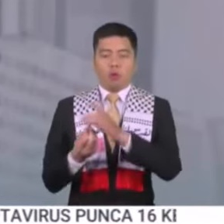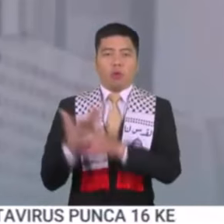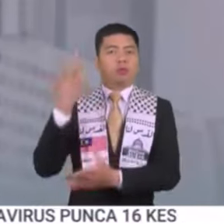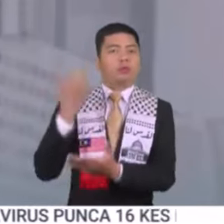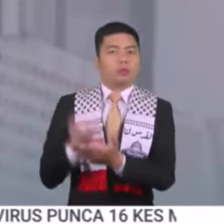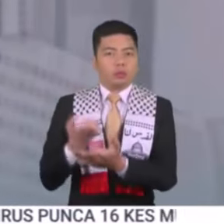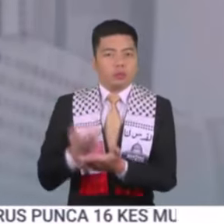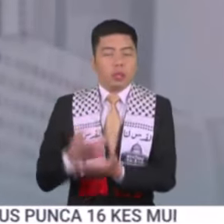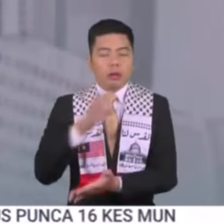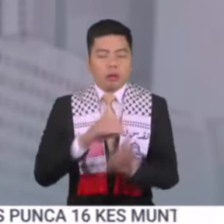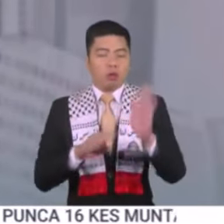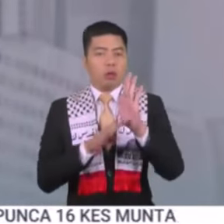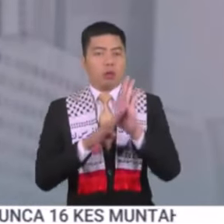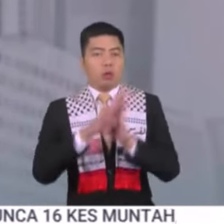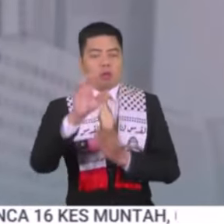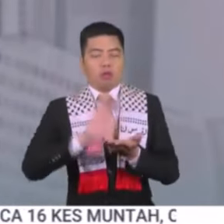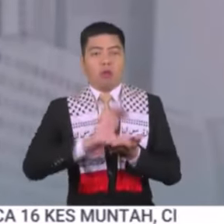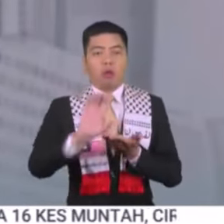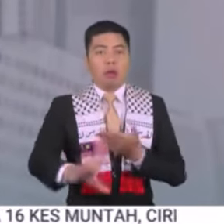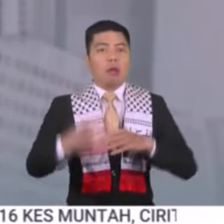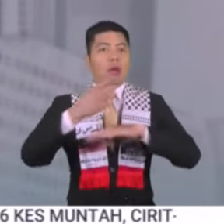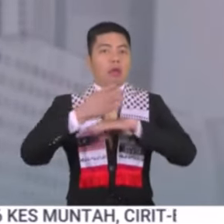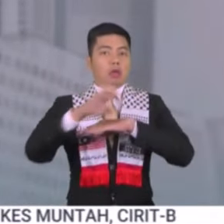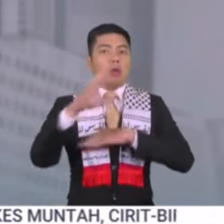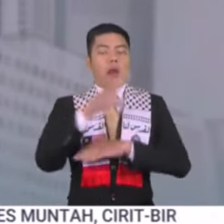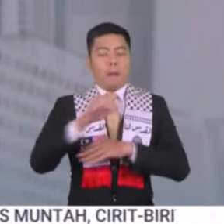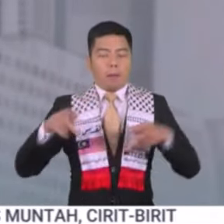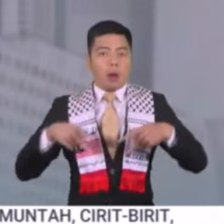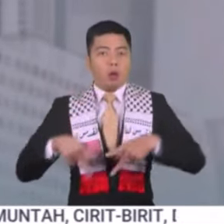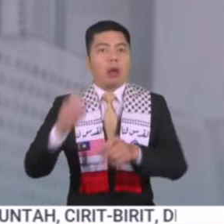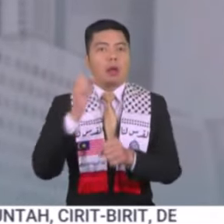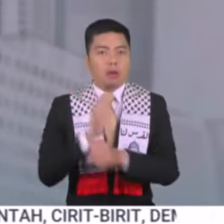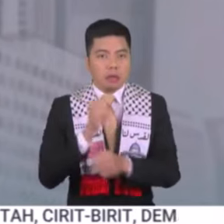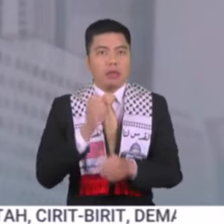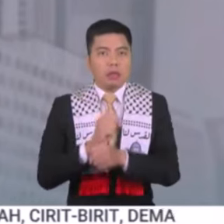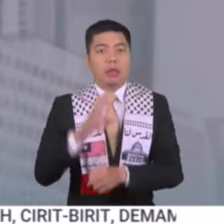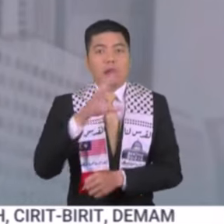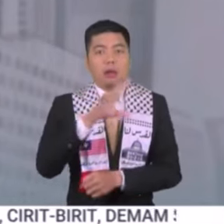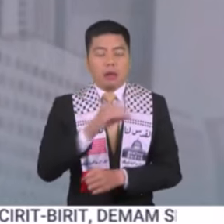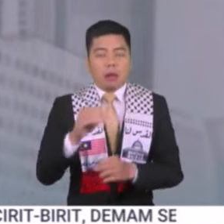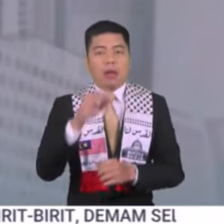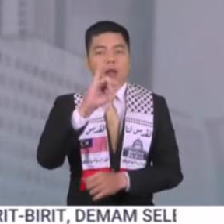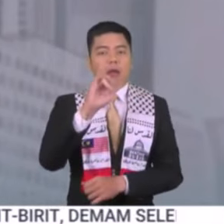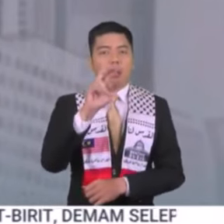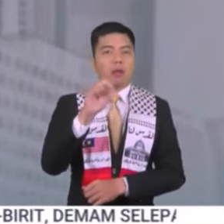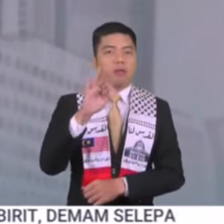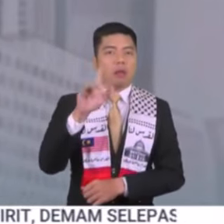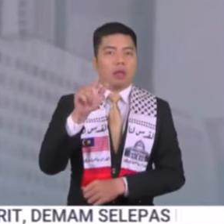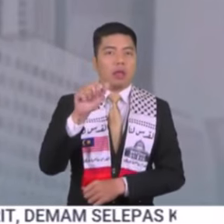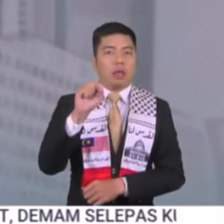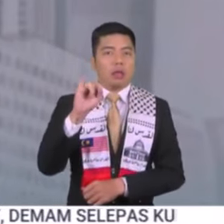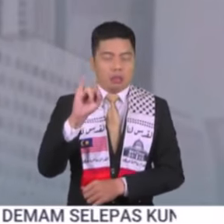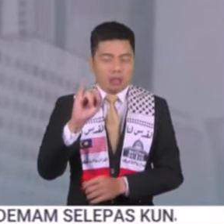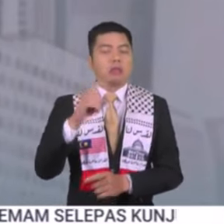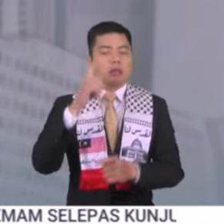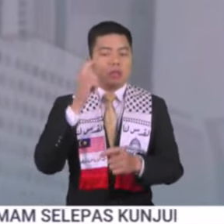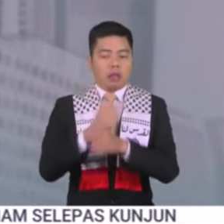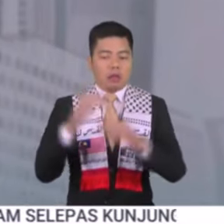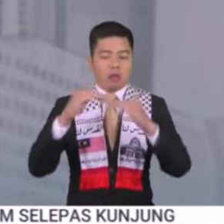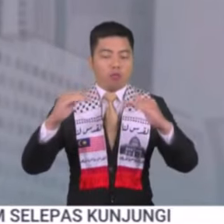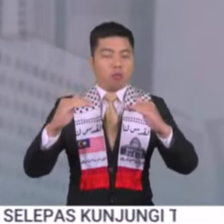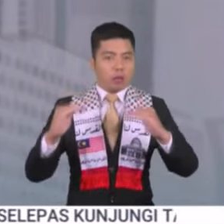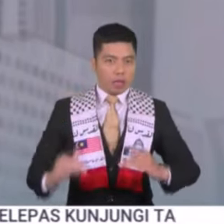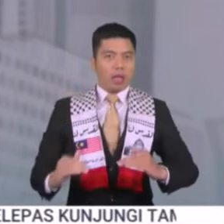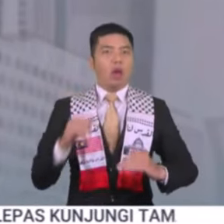Pertumbuhan ekonomi, peningkatan pelaburan, ekspor dan peluang pekerjaan serta inflasi kekal rendah antara ciri